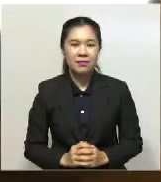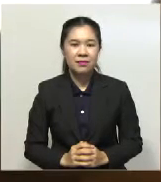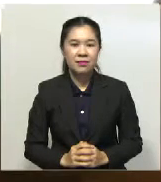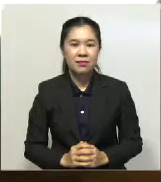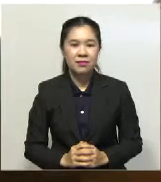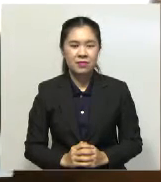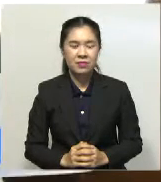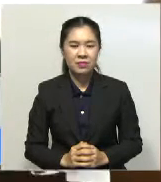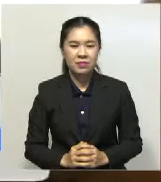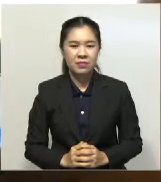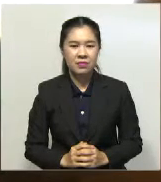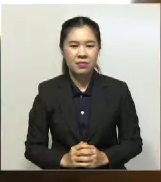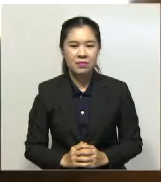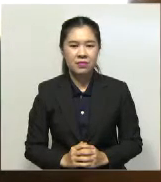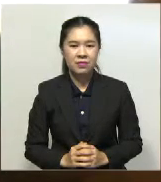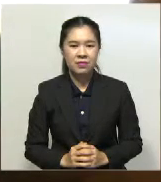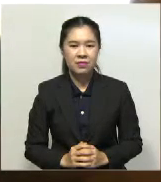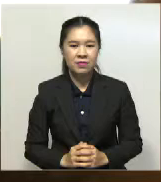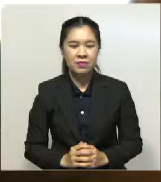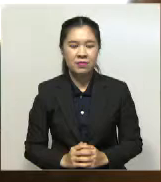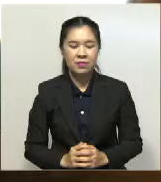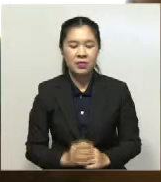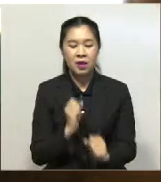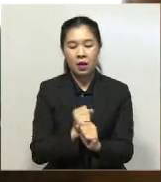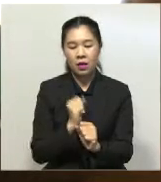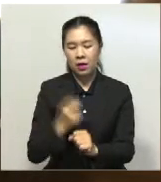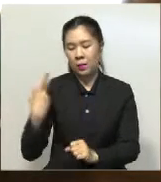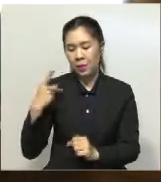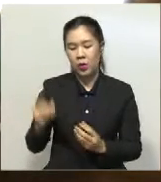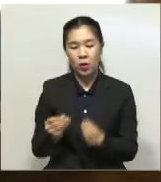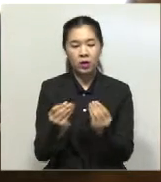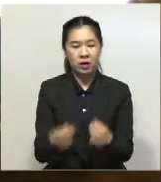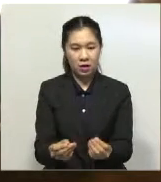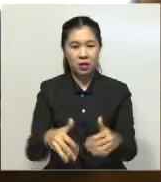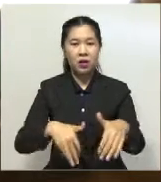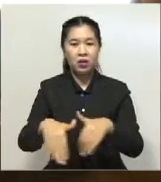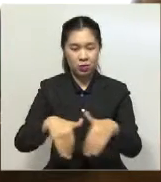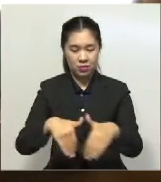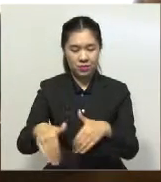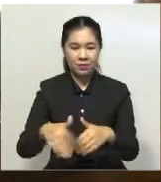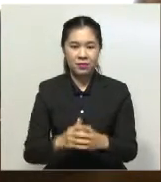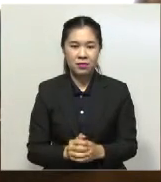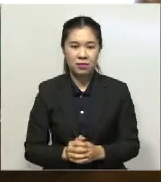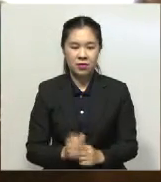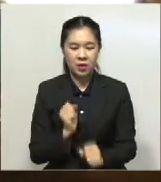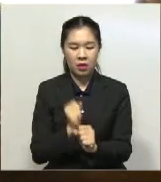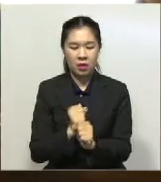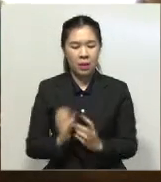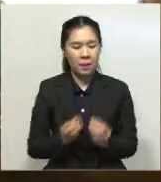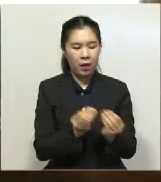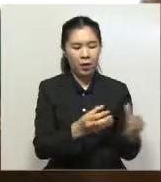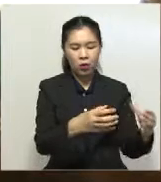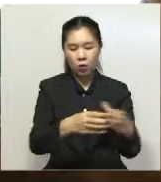ทุกคนเราก็ต้องฟังนะทุกอย่างเนี่ยทำเพื่อประโยชน์ประชาชนไม่ได้ทำเพื่อประโยชน์ของคนกลุ่มใดกลุ่มหนึ่ง